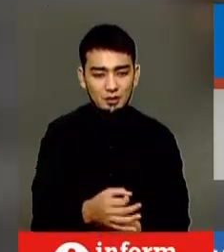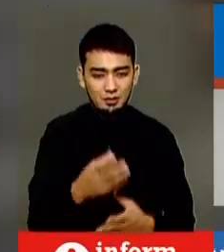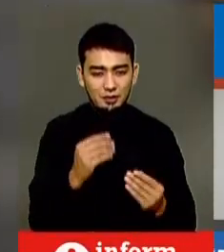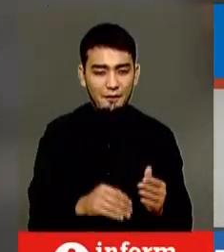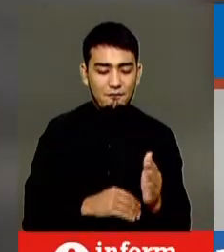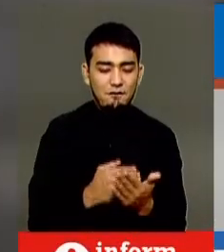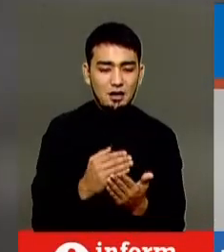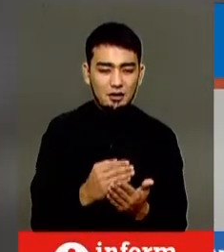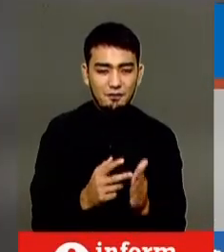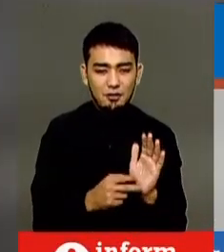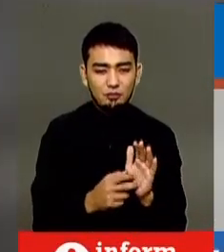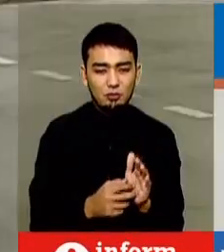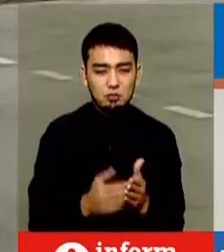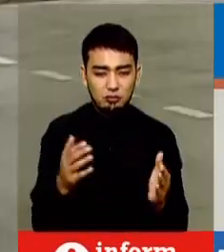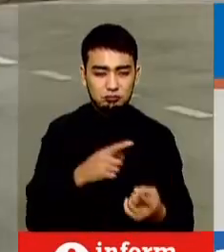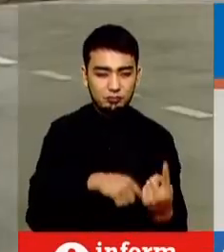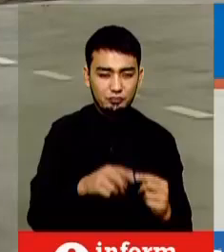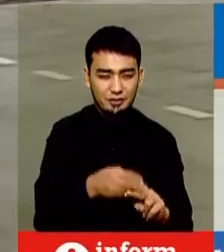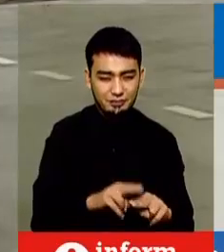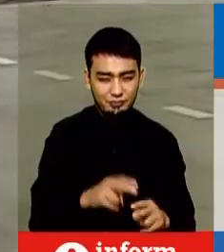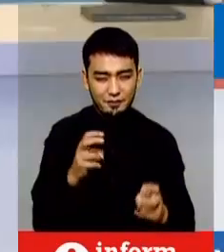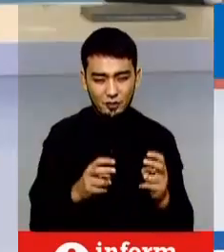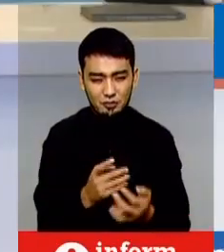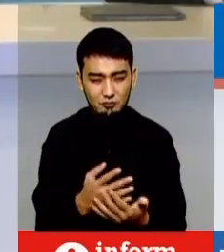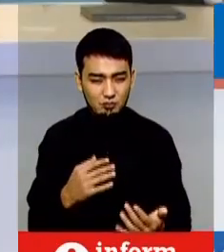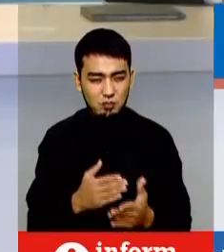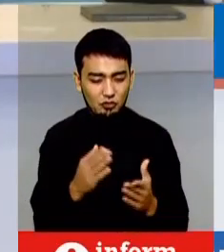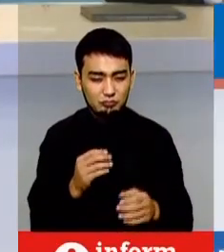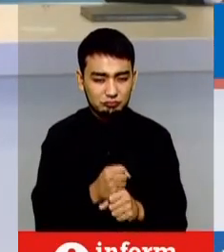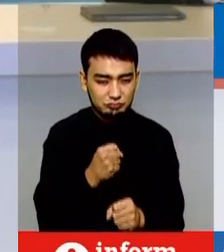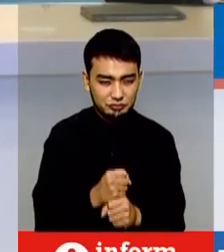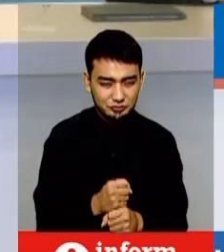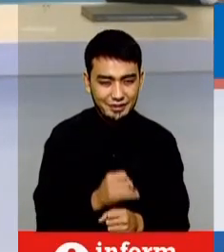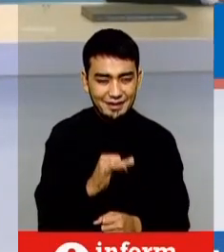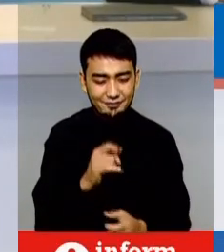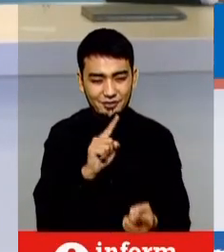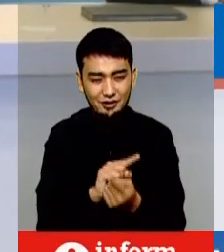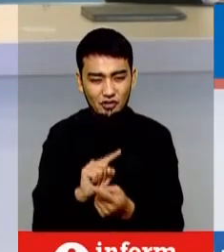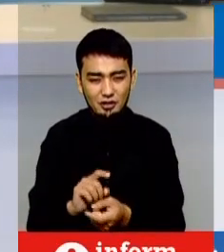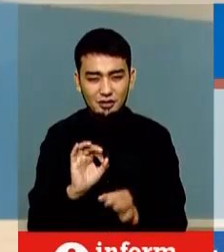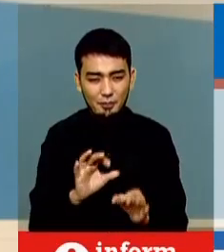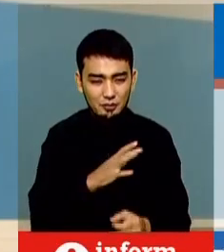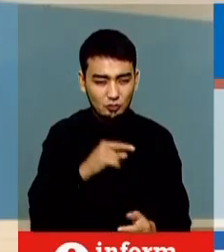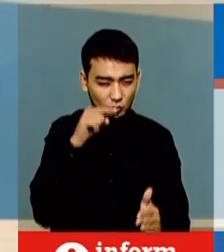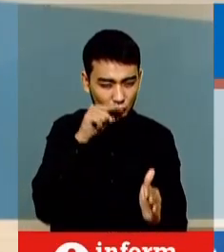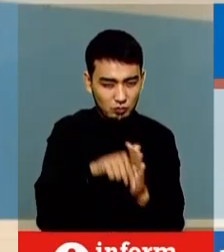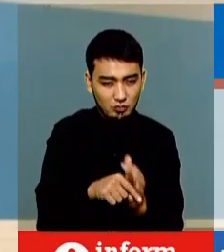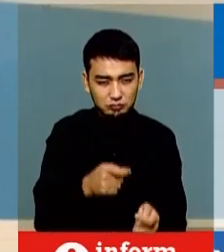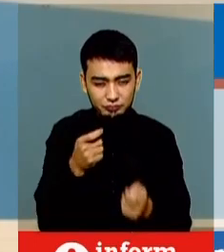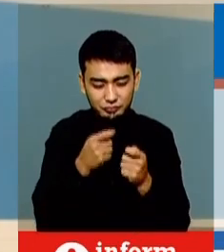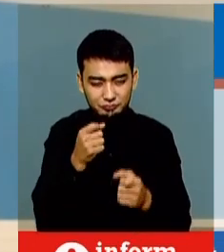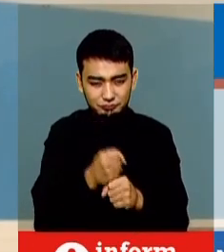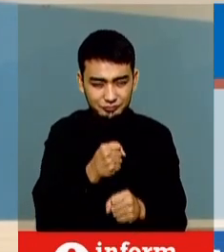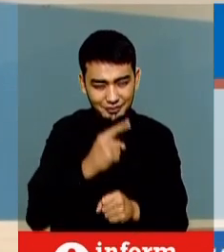свыше 800 предприятий обрабатывающей промышленности. На встрече было сказано о глубокой переработке производимой